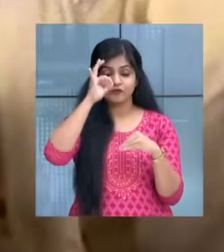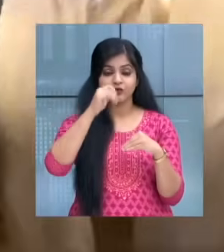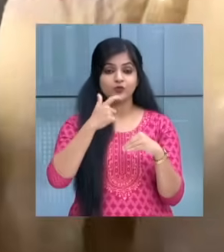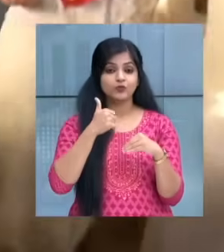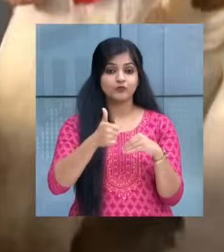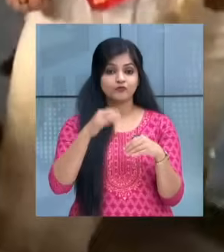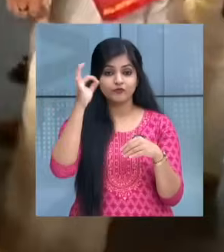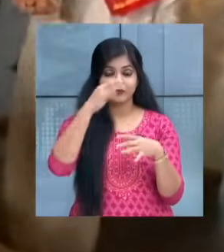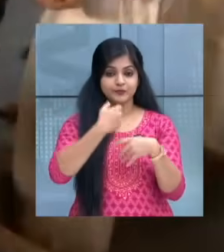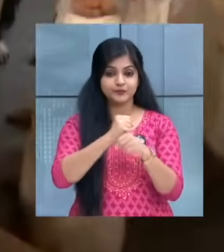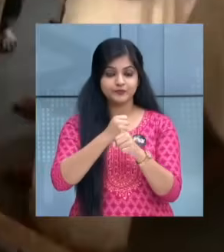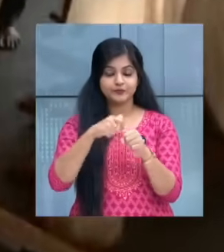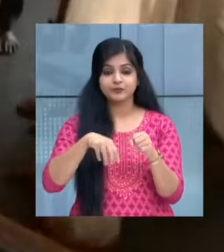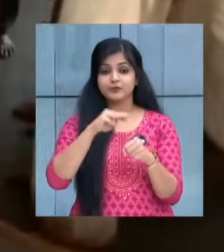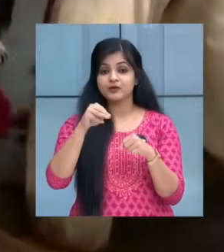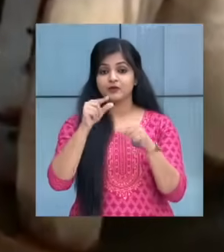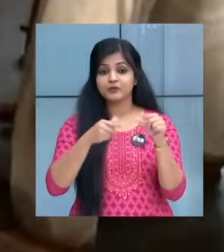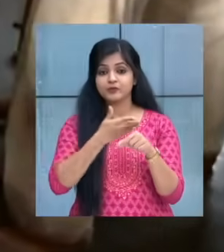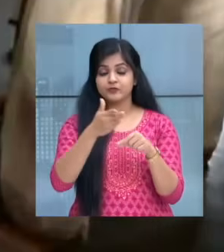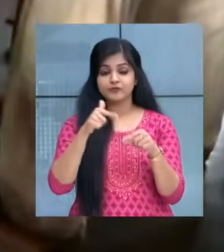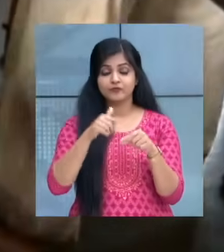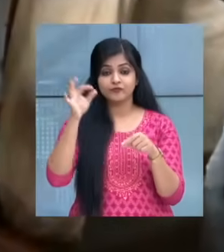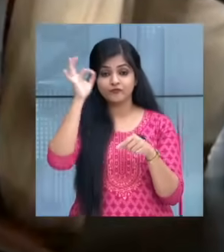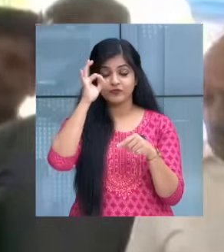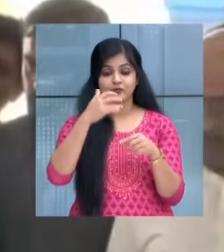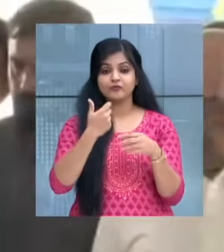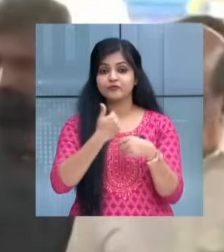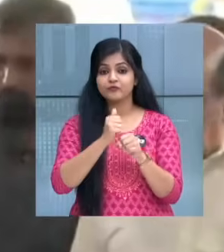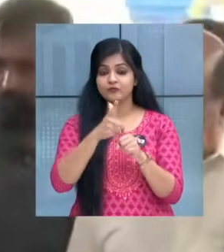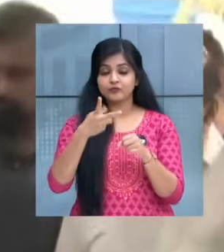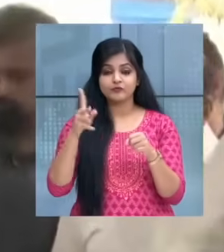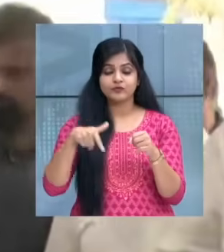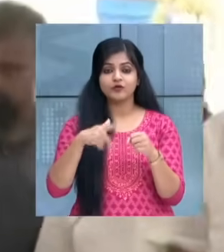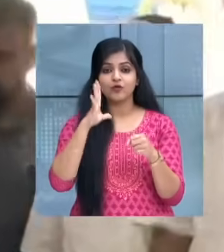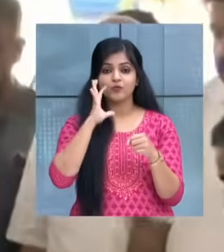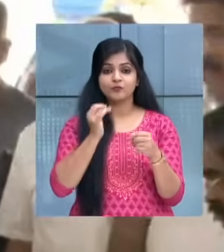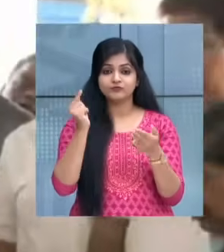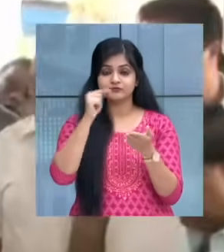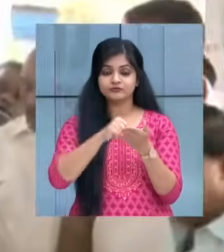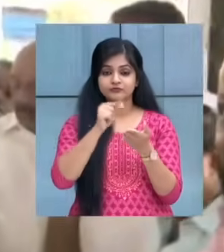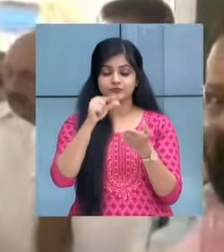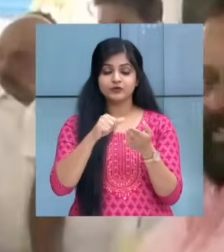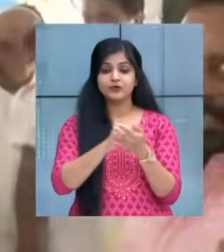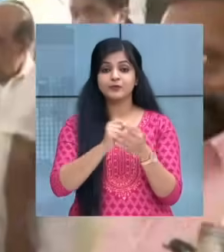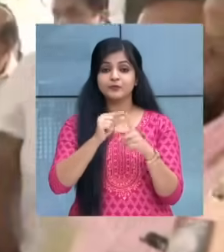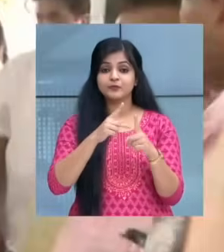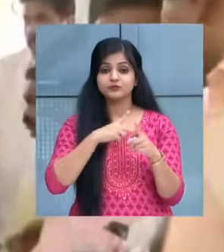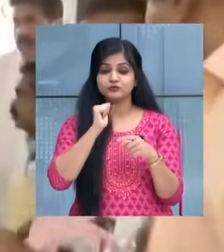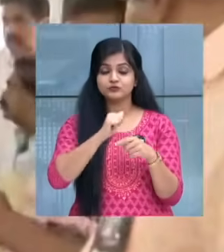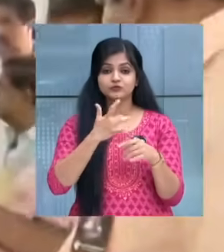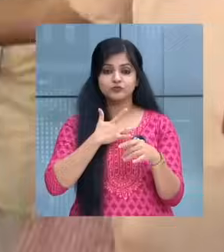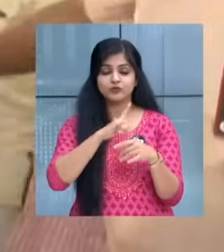നിർമ്മിച്ച് മലയാളികളുടെ മനസ്സിൽ, സിനിമാ മേഖലയുടെ പ്രവർത്തകരുടെ മനസ്സിൽ ഇടം പിടിച്ച ഒരു വലിയ വ്യക്തിത്വത്തിന്റെ ഉടമ കൂടിയായിരുന്നു